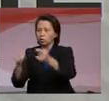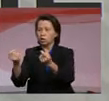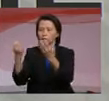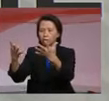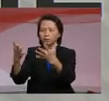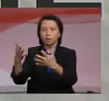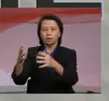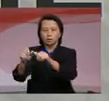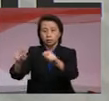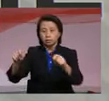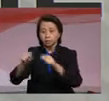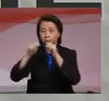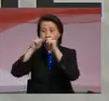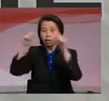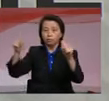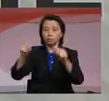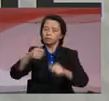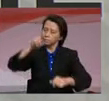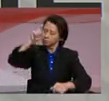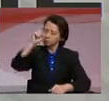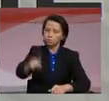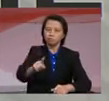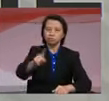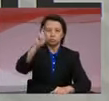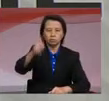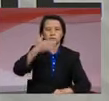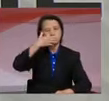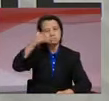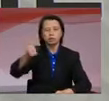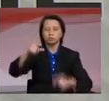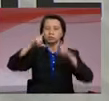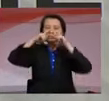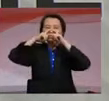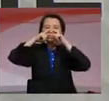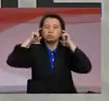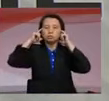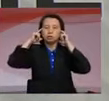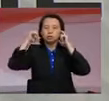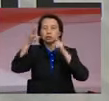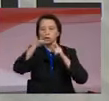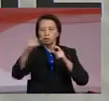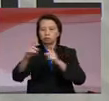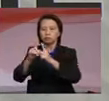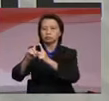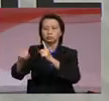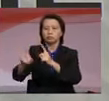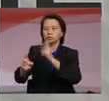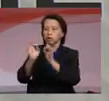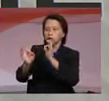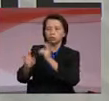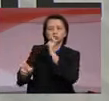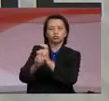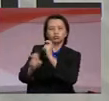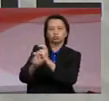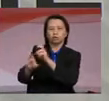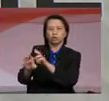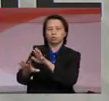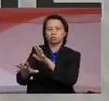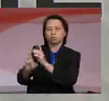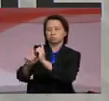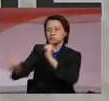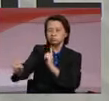awam, kita harus pakai face mask. Kalau penjarakan sosial sukar jalankan, yang itu yang